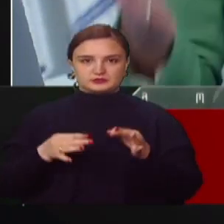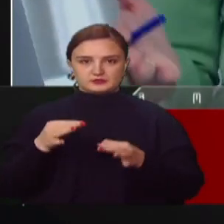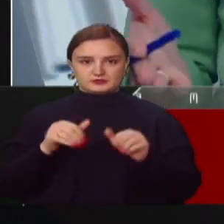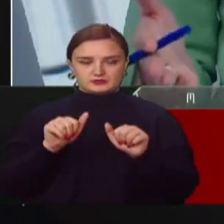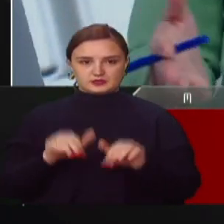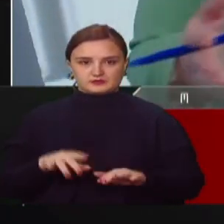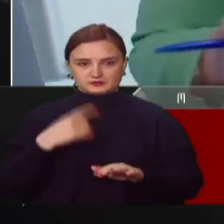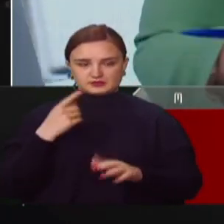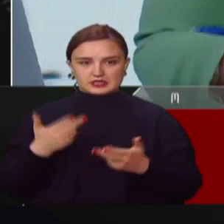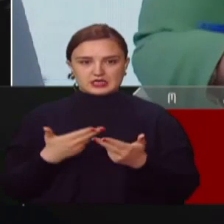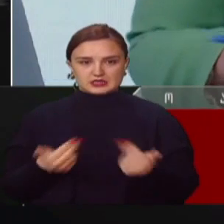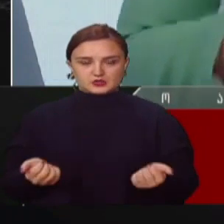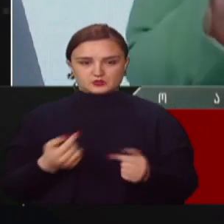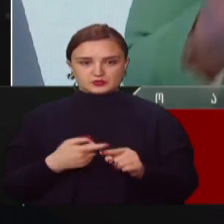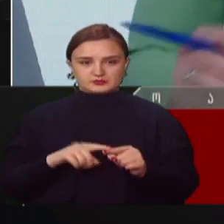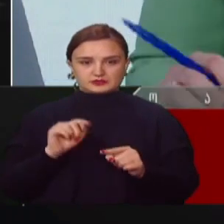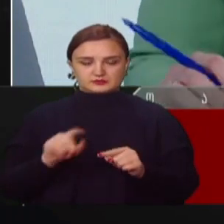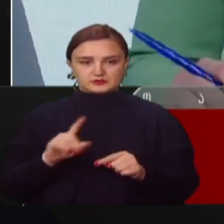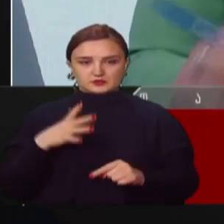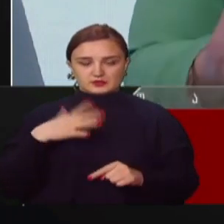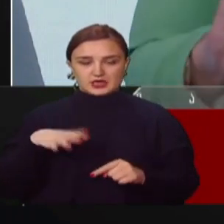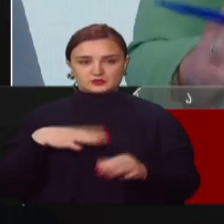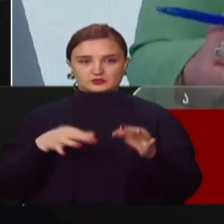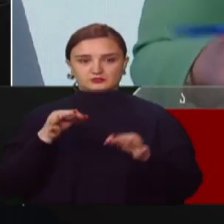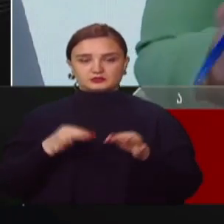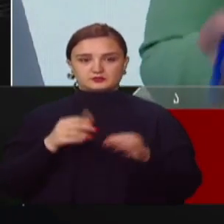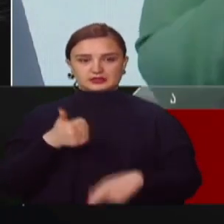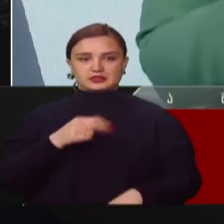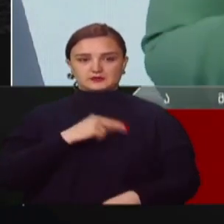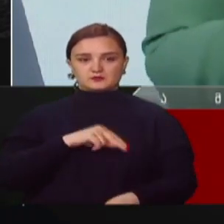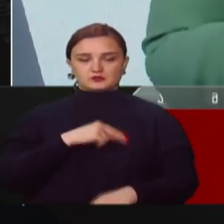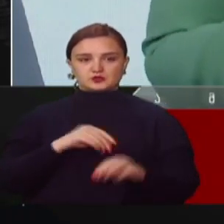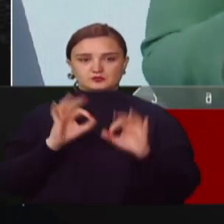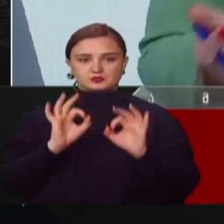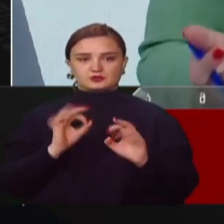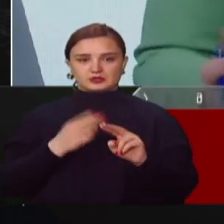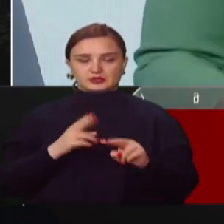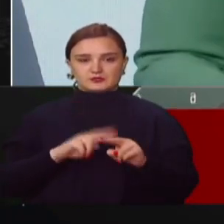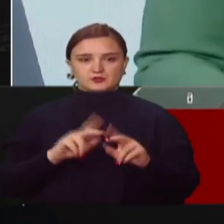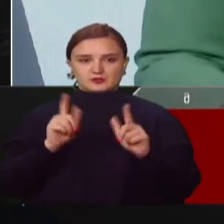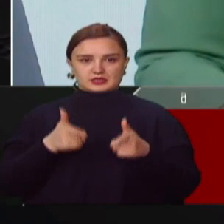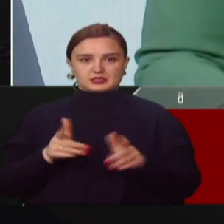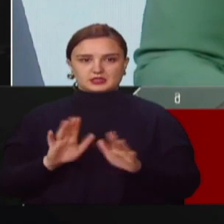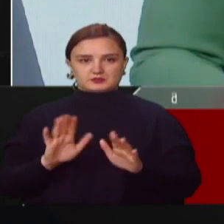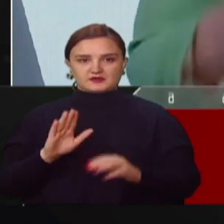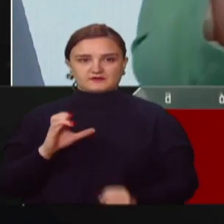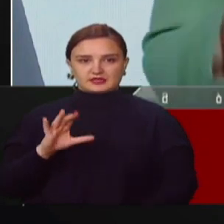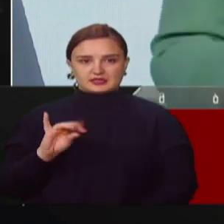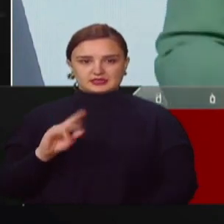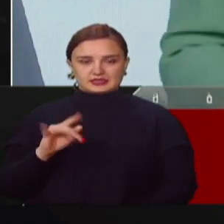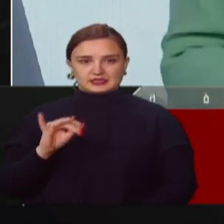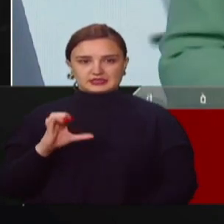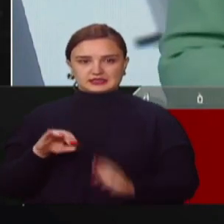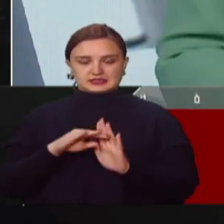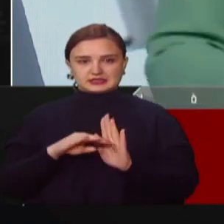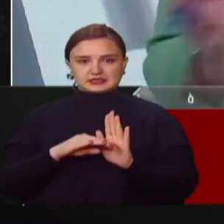ეს გადაწყვეტილებები ადასტურებს იმას, რომ ქართული მართლმსაჯულება კარგად მუშაობს და სწორედ ამიტომაც არ ეთანხმებიან ვეტინგის სისტემას, რომლის